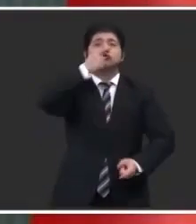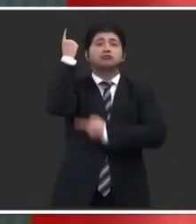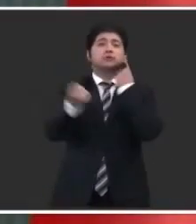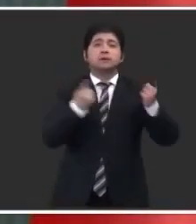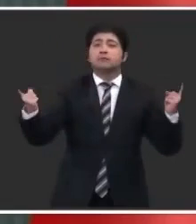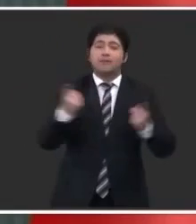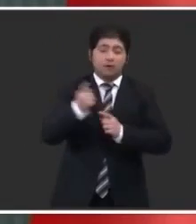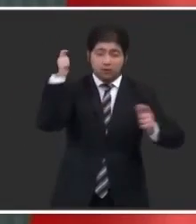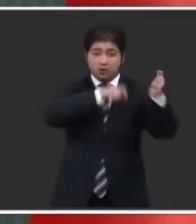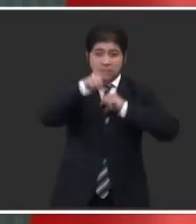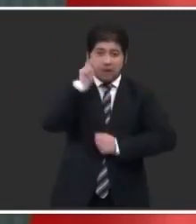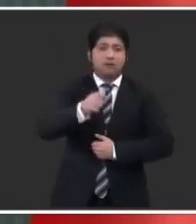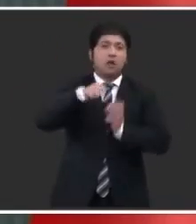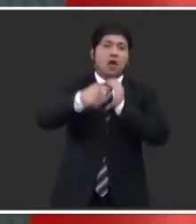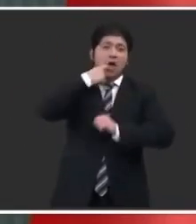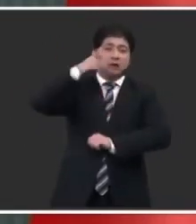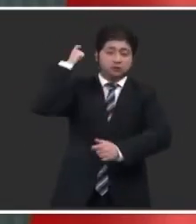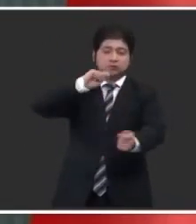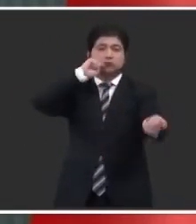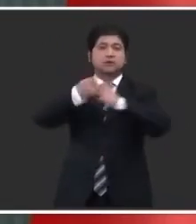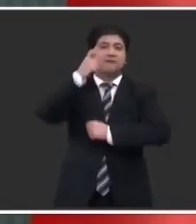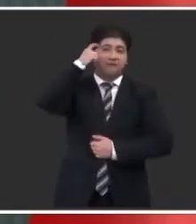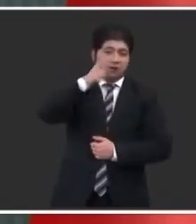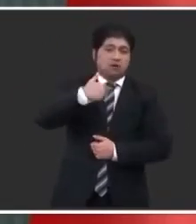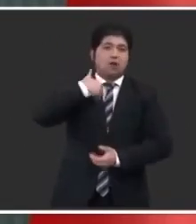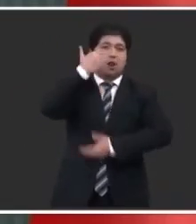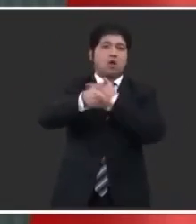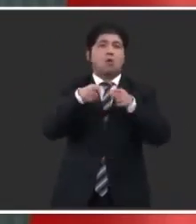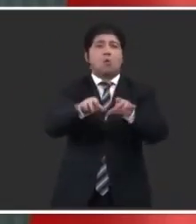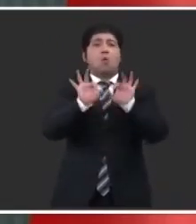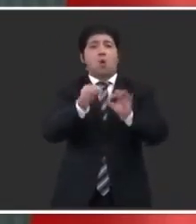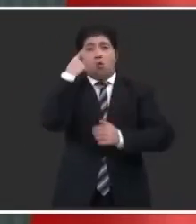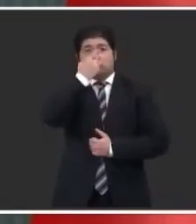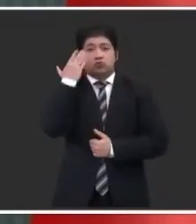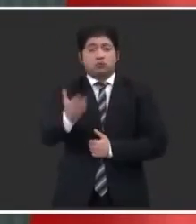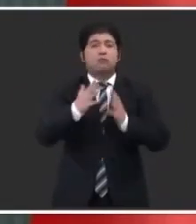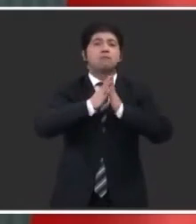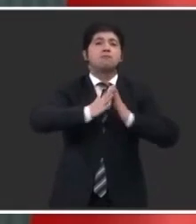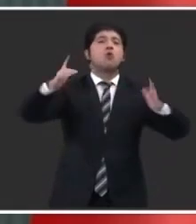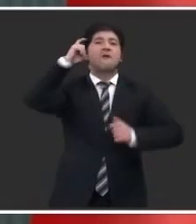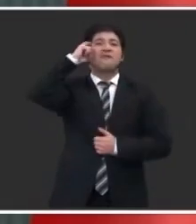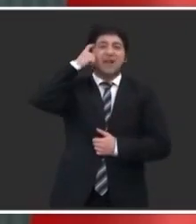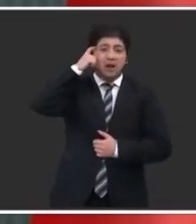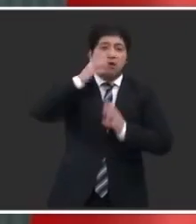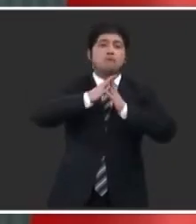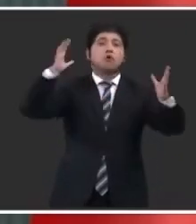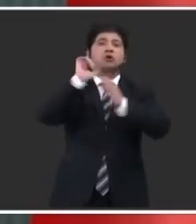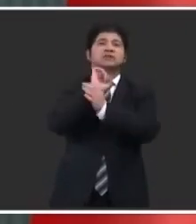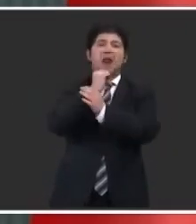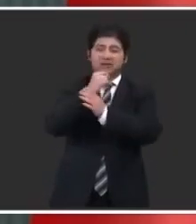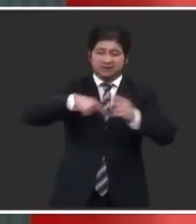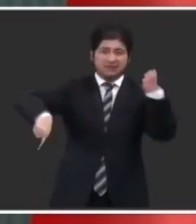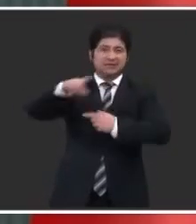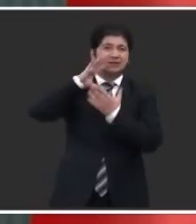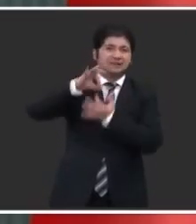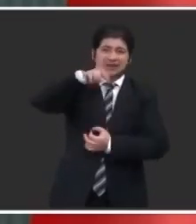İşte bu tarihi zihniyet dönüşümünü de kastediyorduk büyük fikirlerin büyük sanatçıların içinde